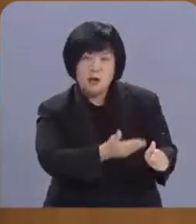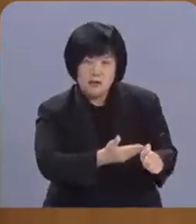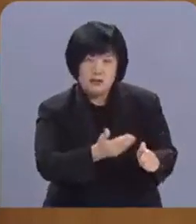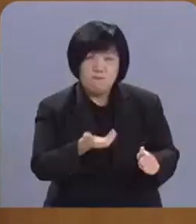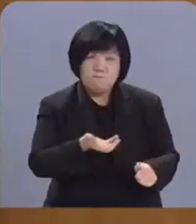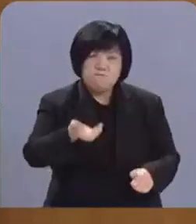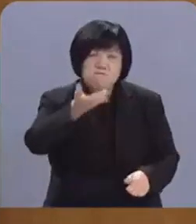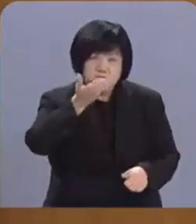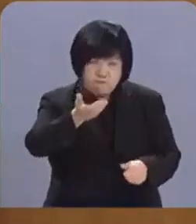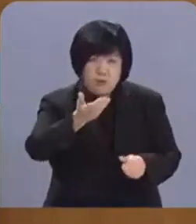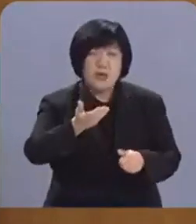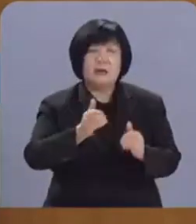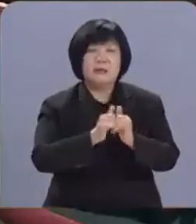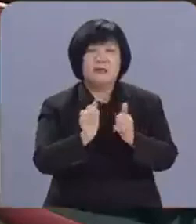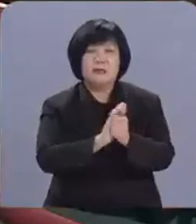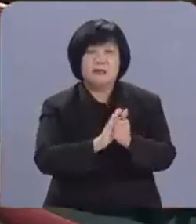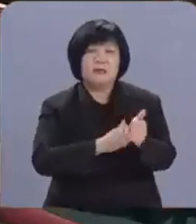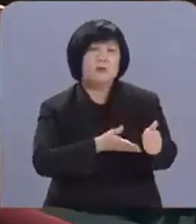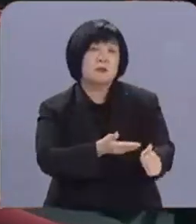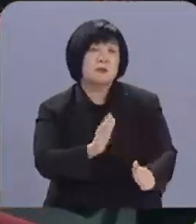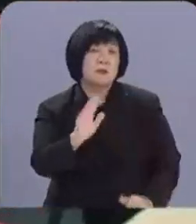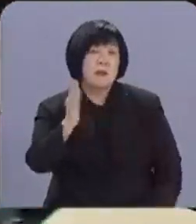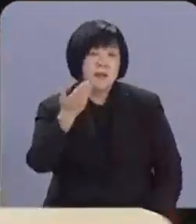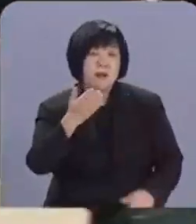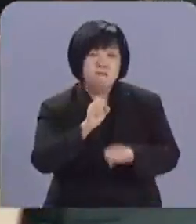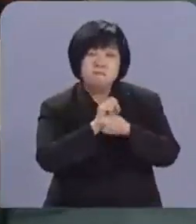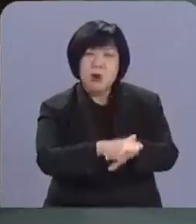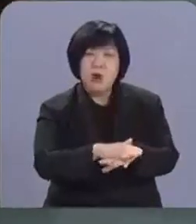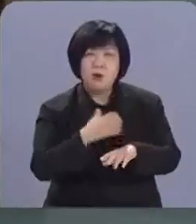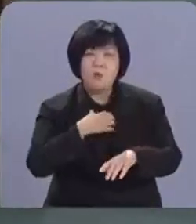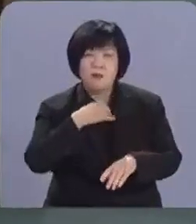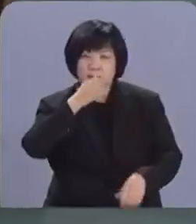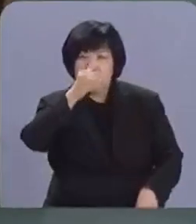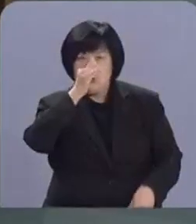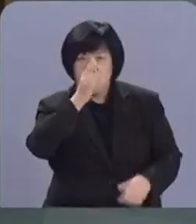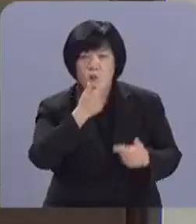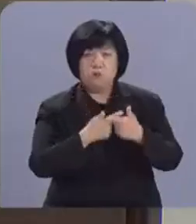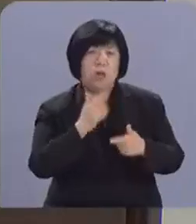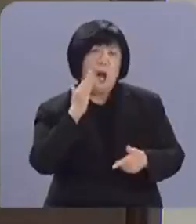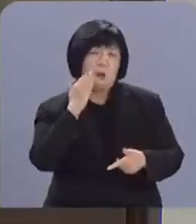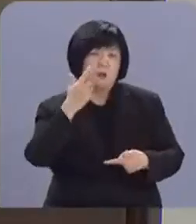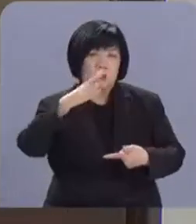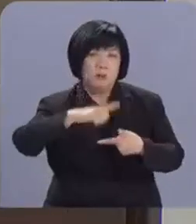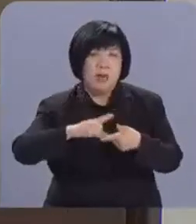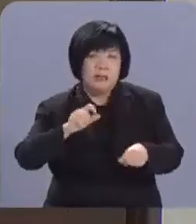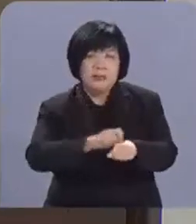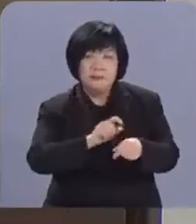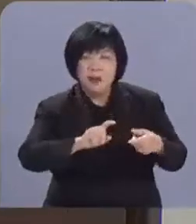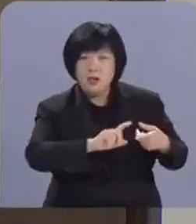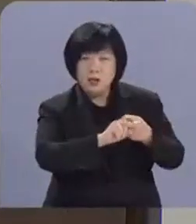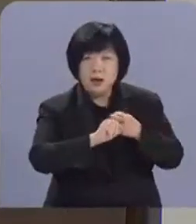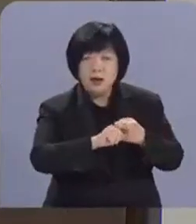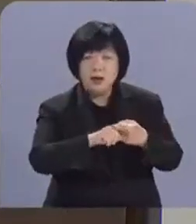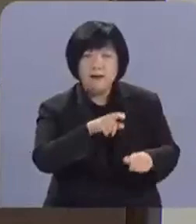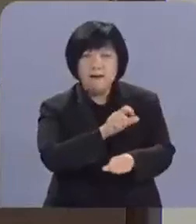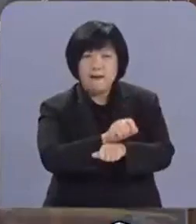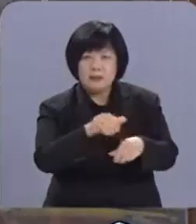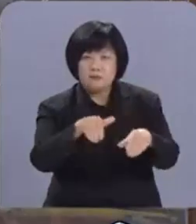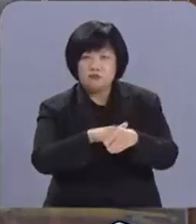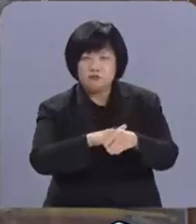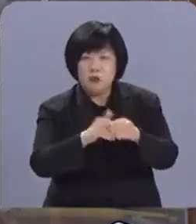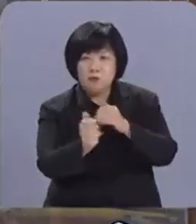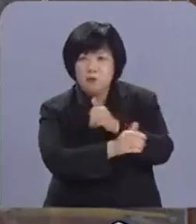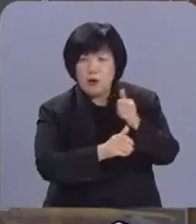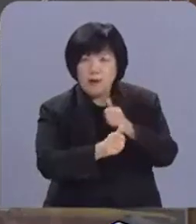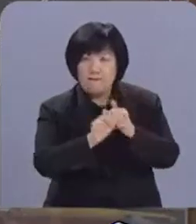서비스가 제공될 것입니다. 무산 위기에 처한 부울경 특별연합. 행정문화위원회는 메가시티